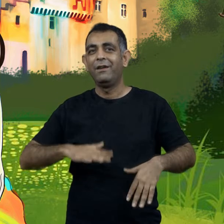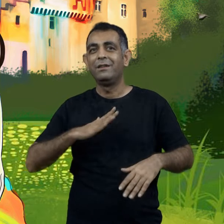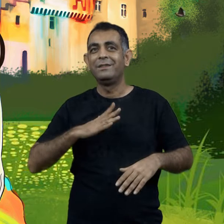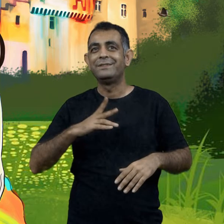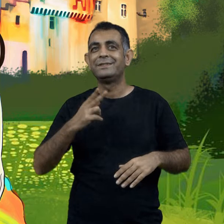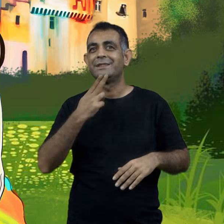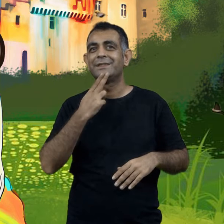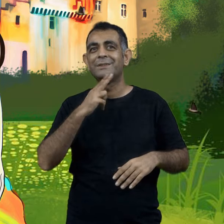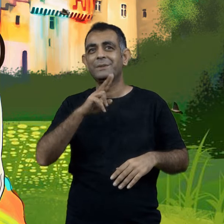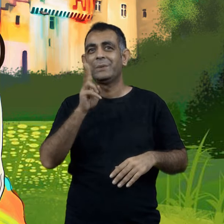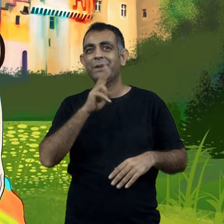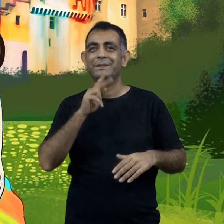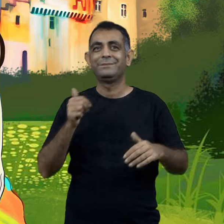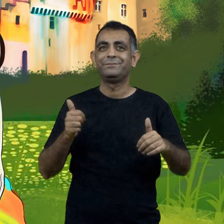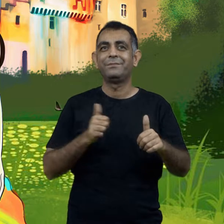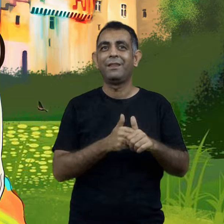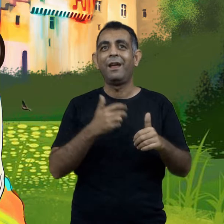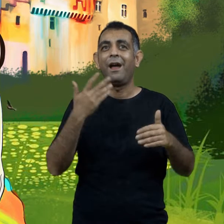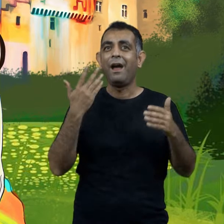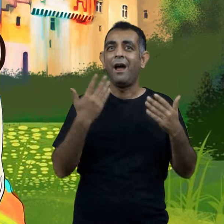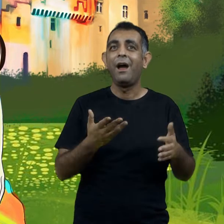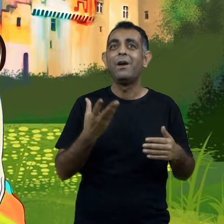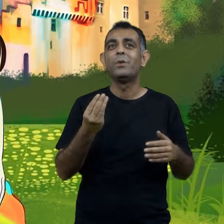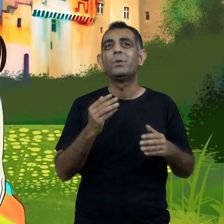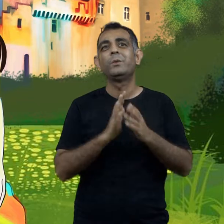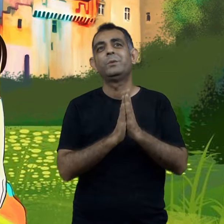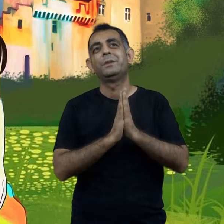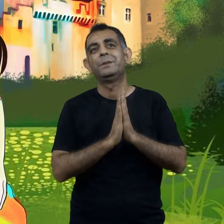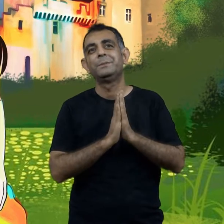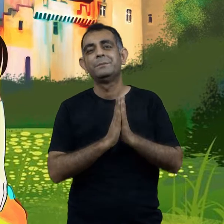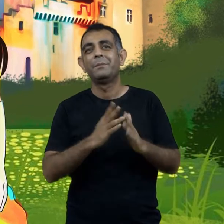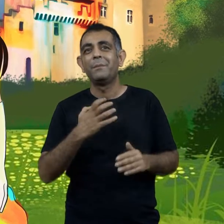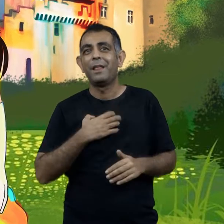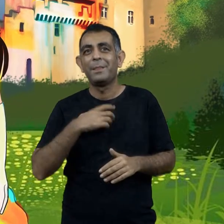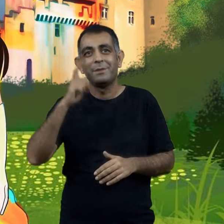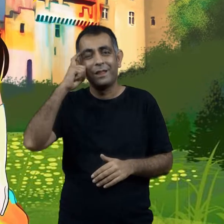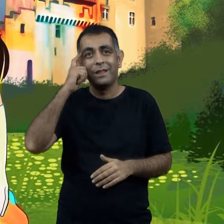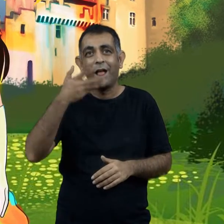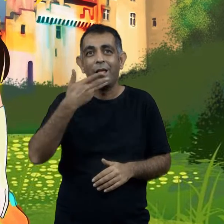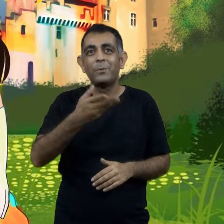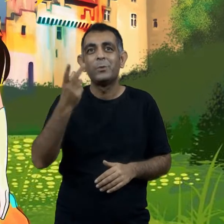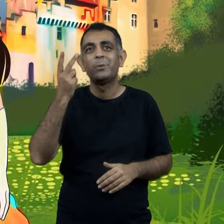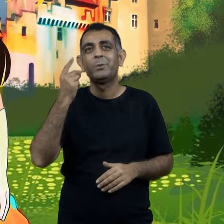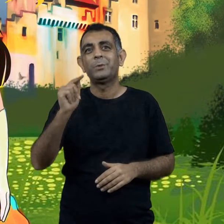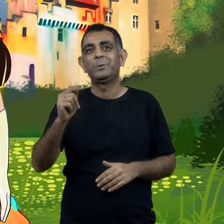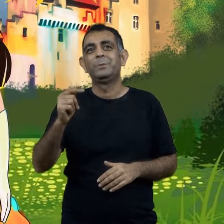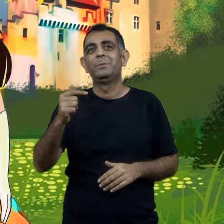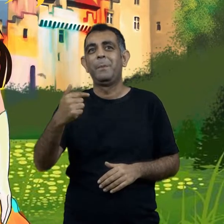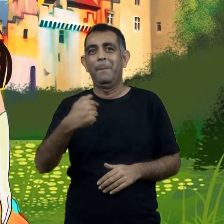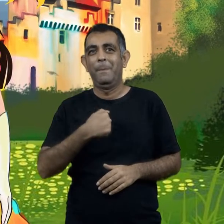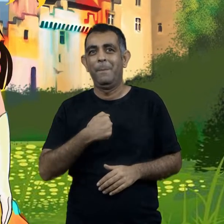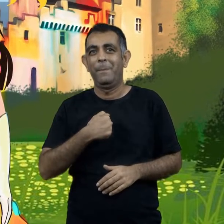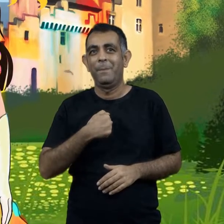Kadın gülerek yanlarına yaklaştı. Ah, çok özür dilerim. Kendimi tanıtmayı